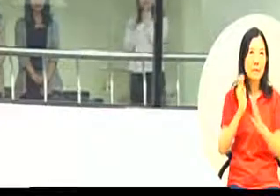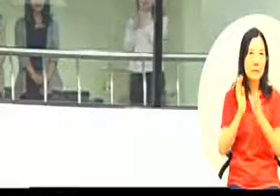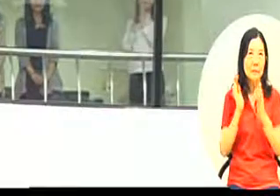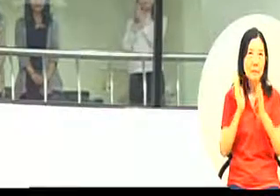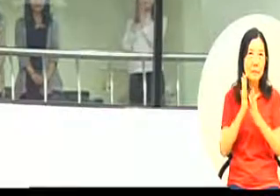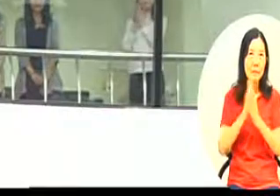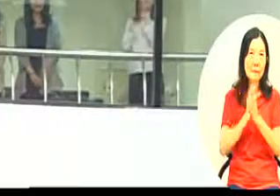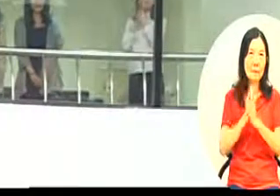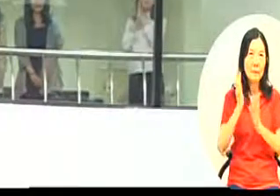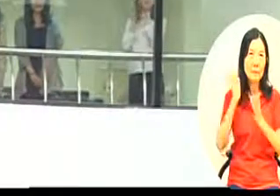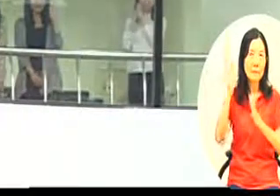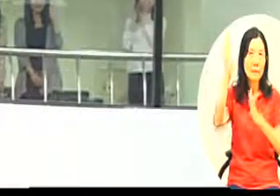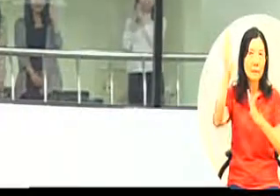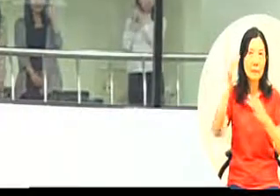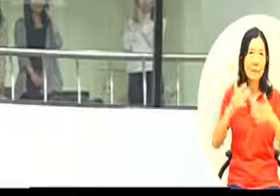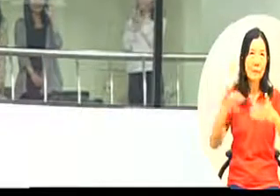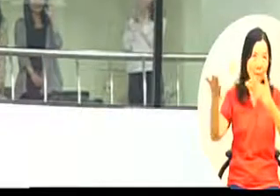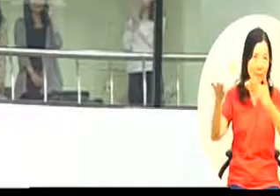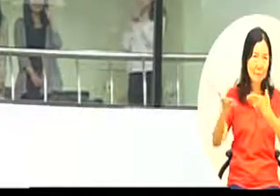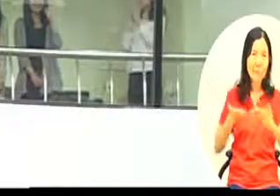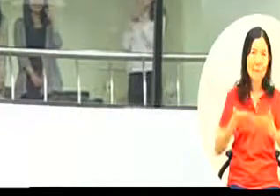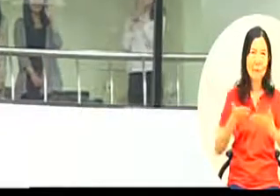迎，欢迎大家。